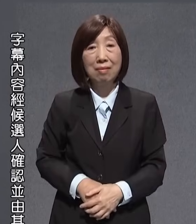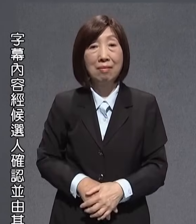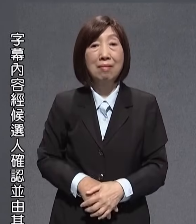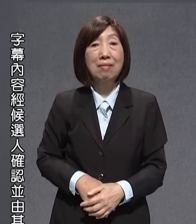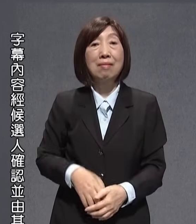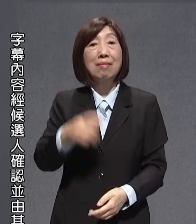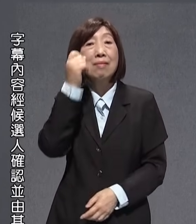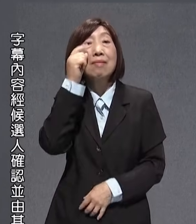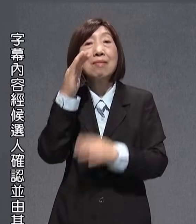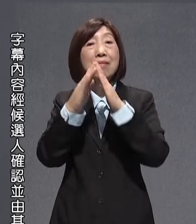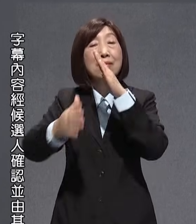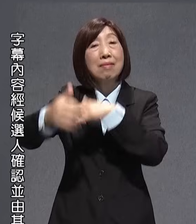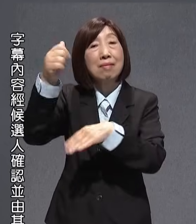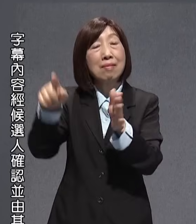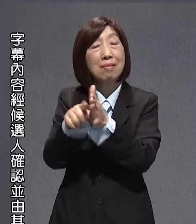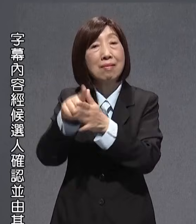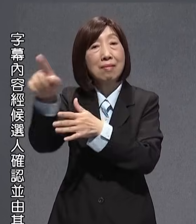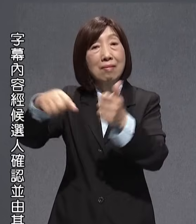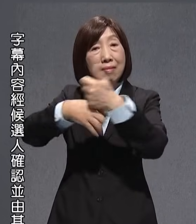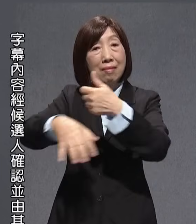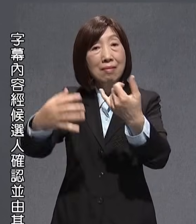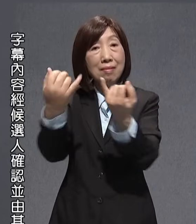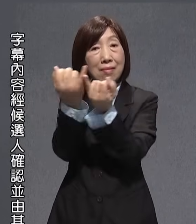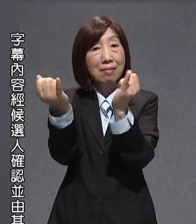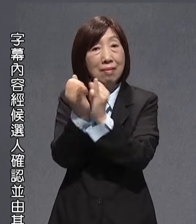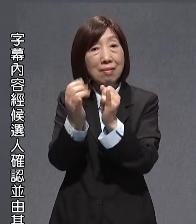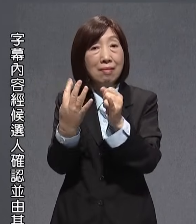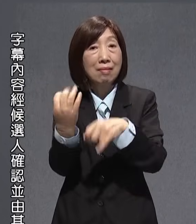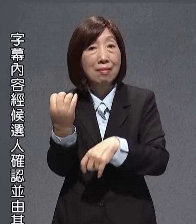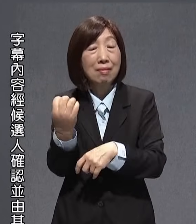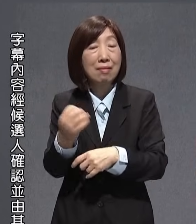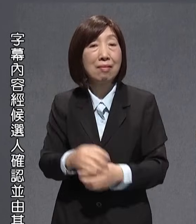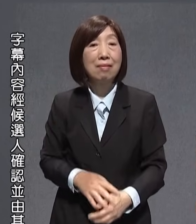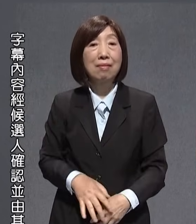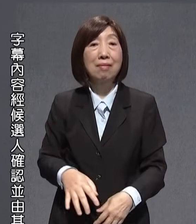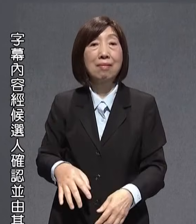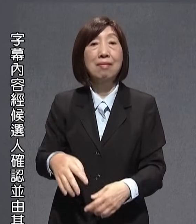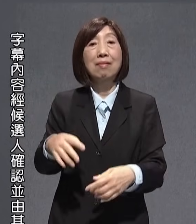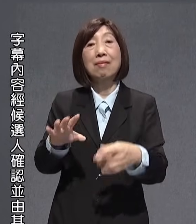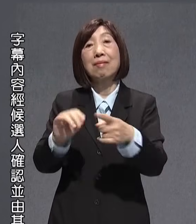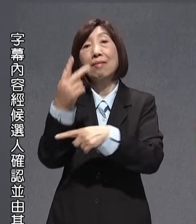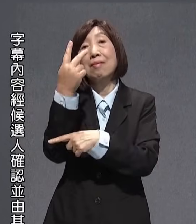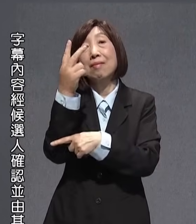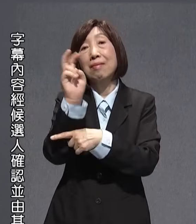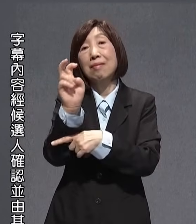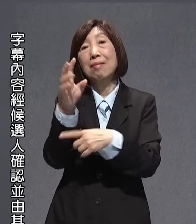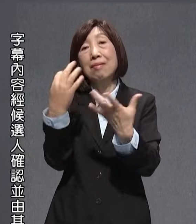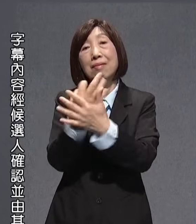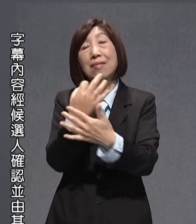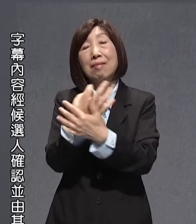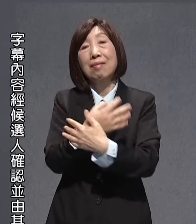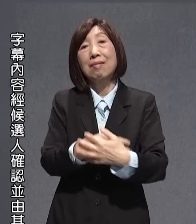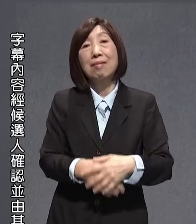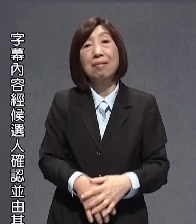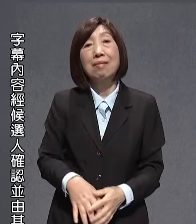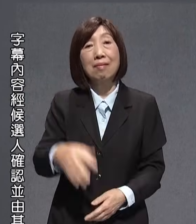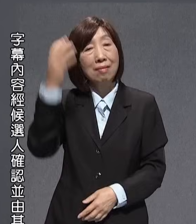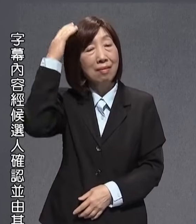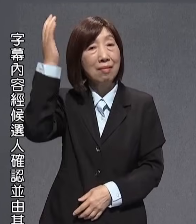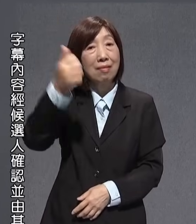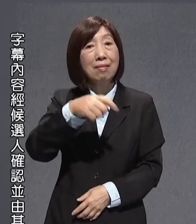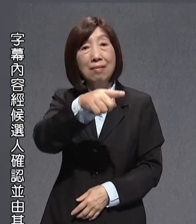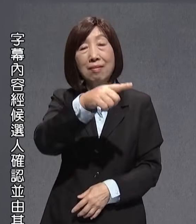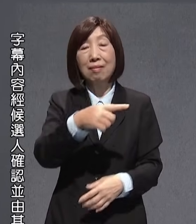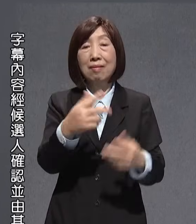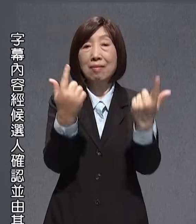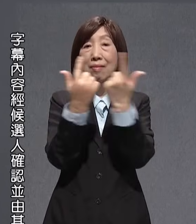市市长的时候，女性的级数首长偌济？2%，无够。柯文哲主席